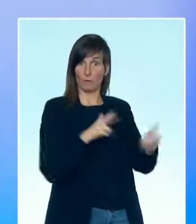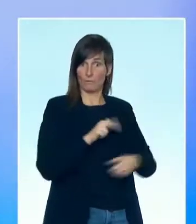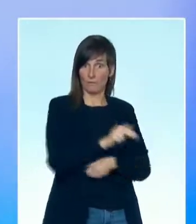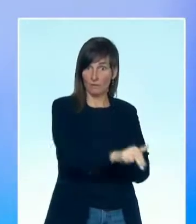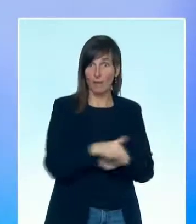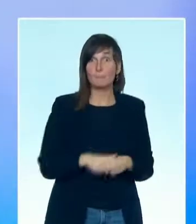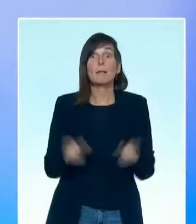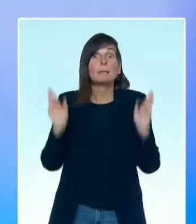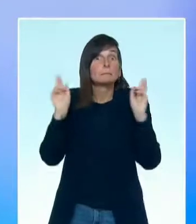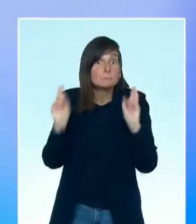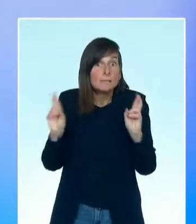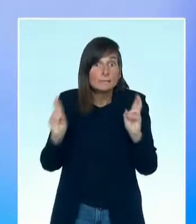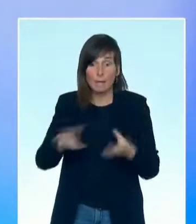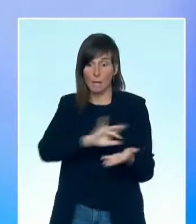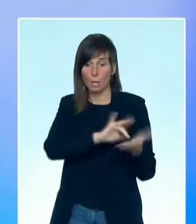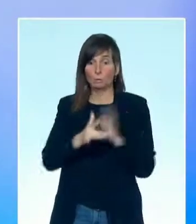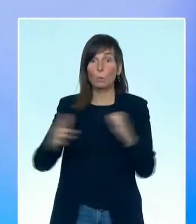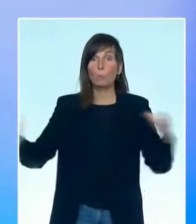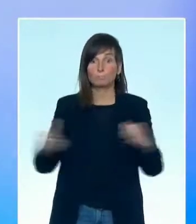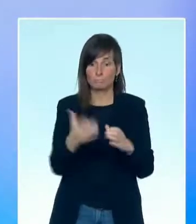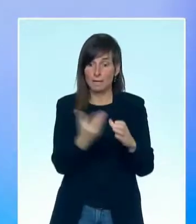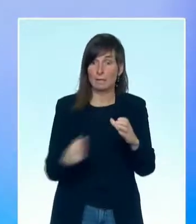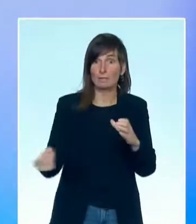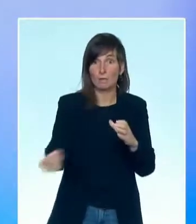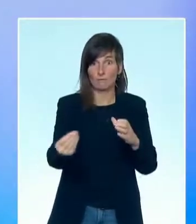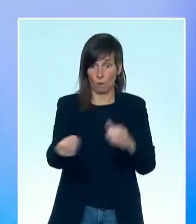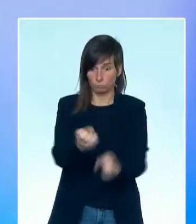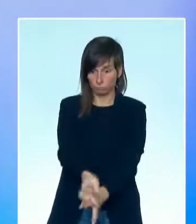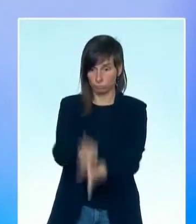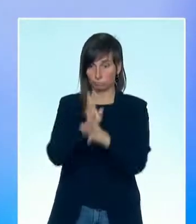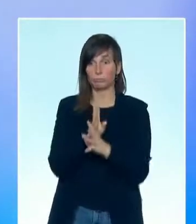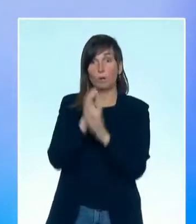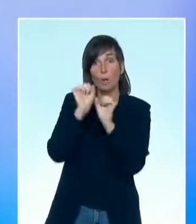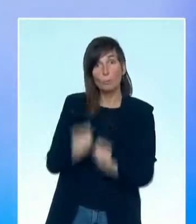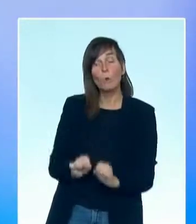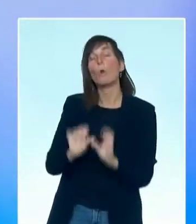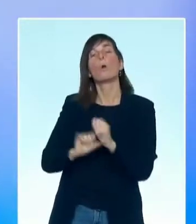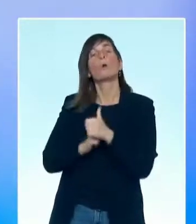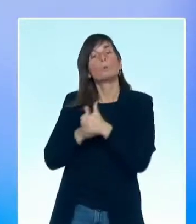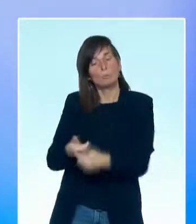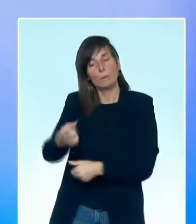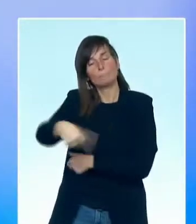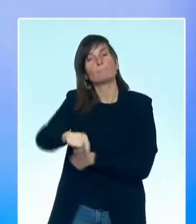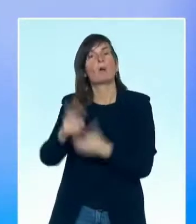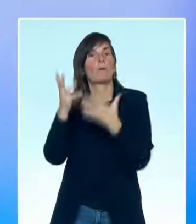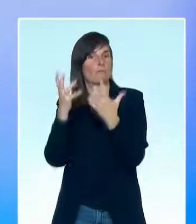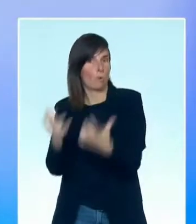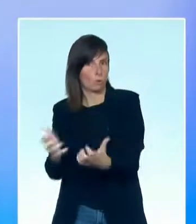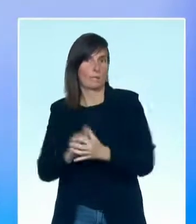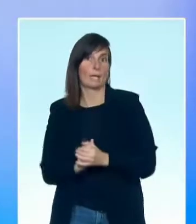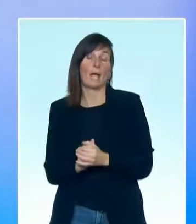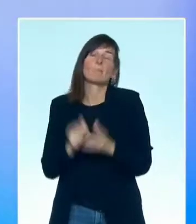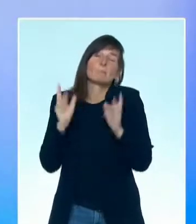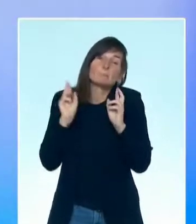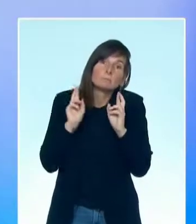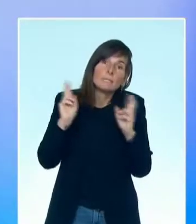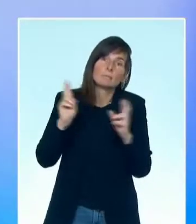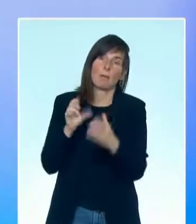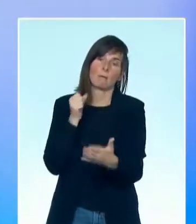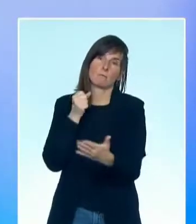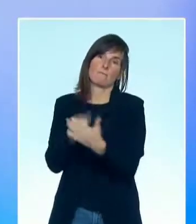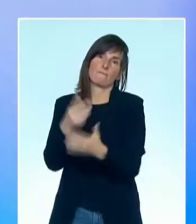l'ouvrir à tous les enfants. 15 décembre, les petits gros et ceux qui sont malades, quoi. C'est ça ? Volontariat, si possible. D'ici la fin de